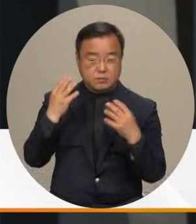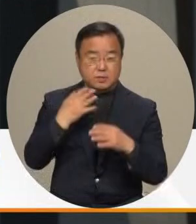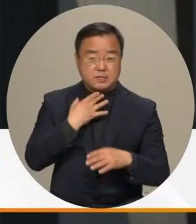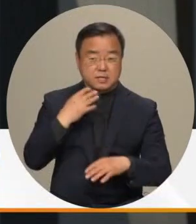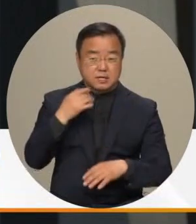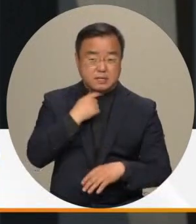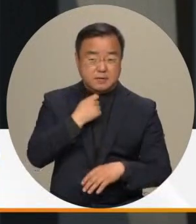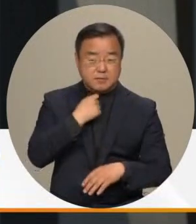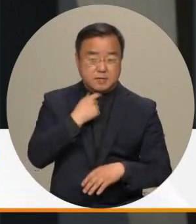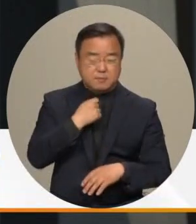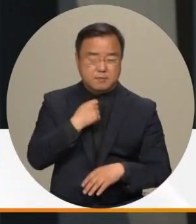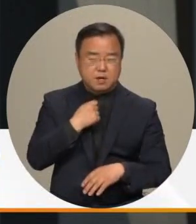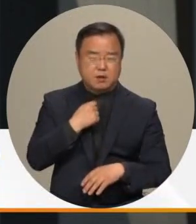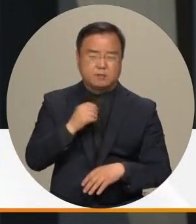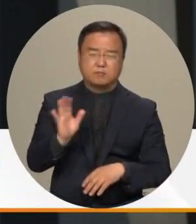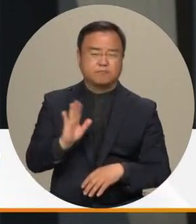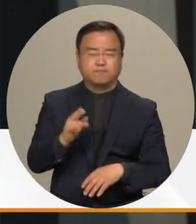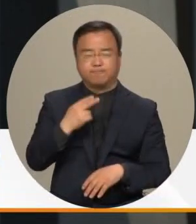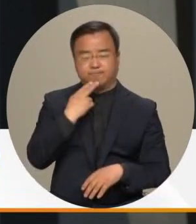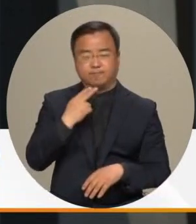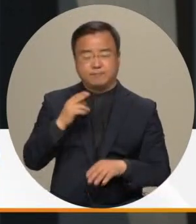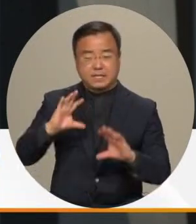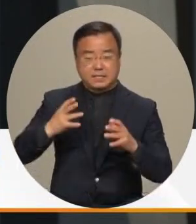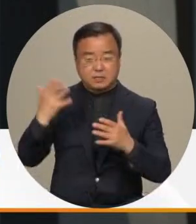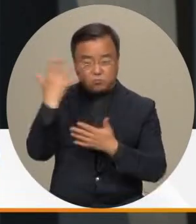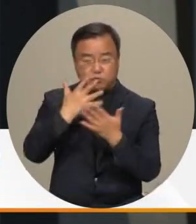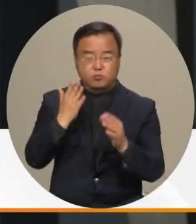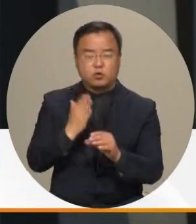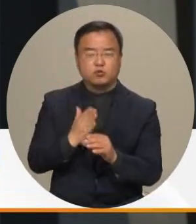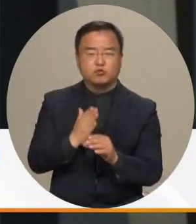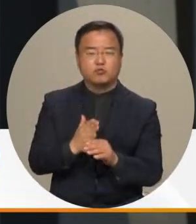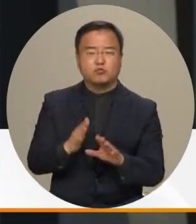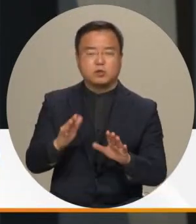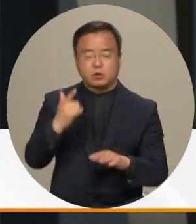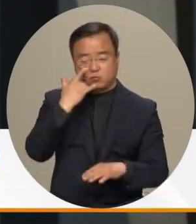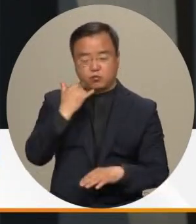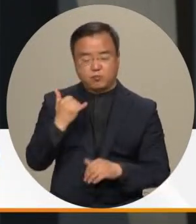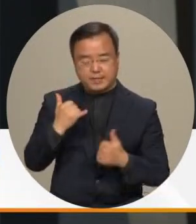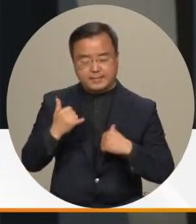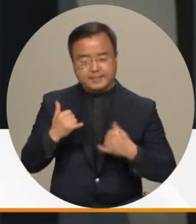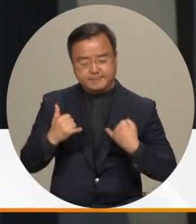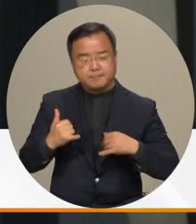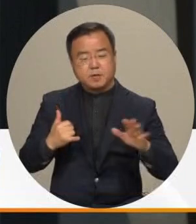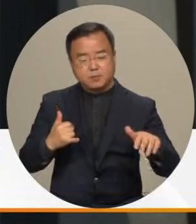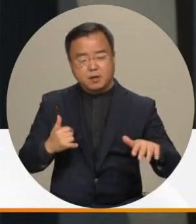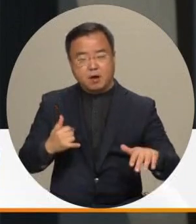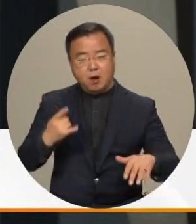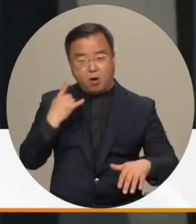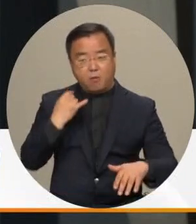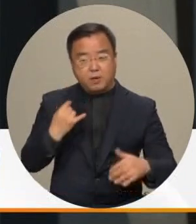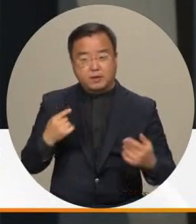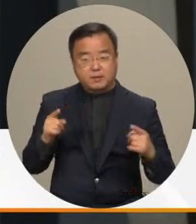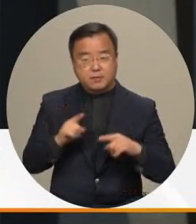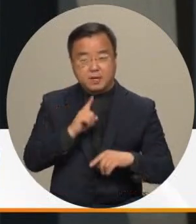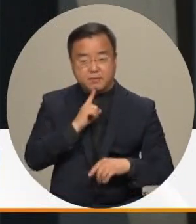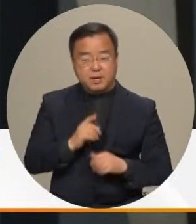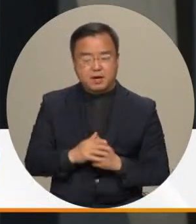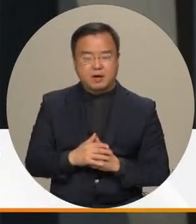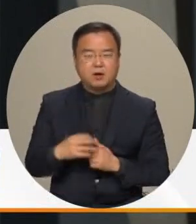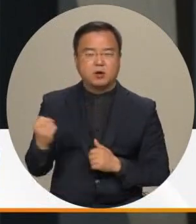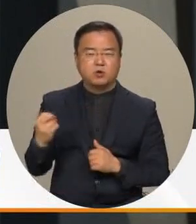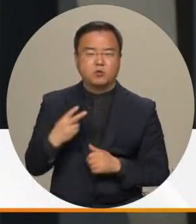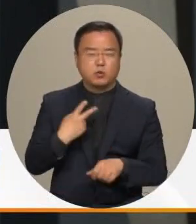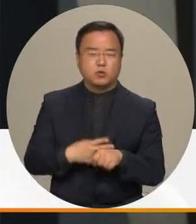사람들이 이제 세상은 불확실하니까 특히 부모님이 아이한테도 엄마 말 들어라고도 하시고 또